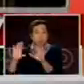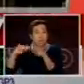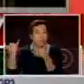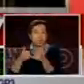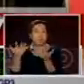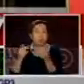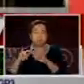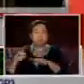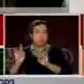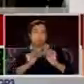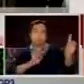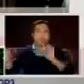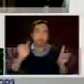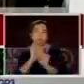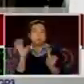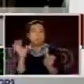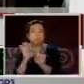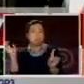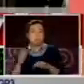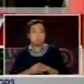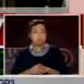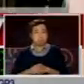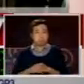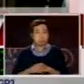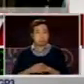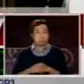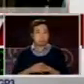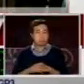you bother to find out why we have a Currency Deposit Act?